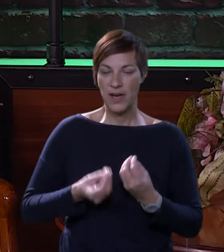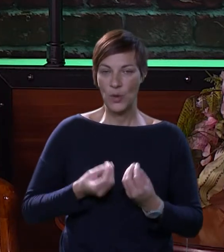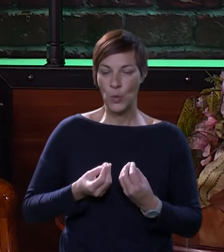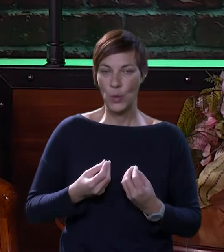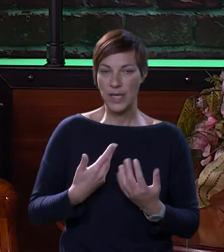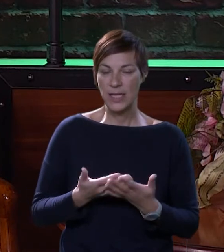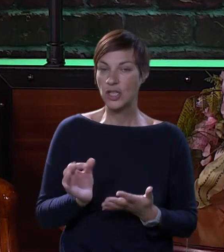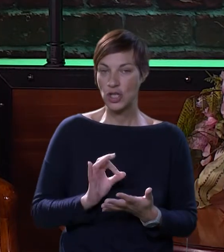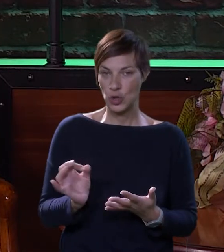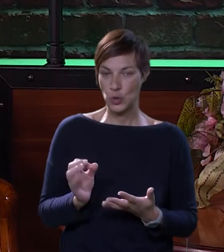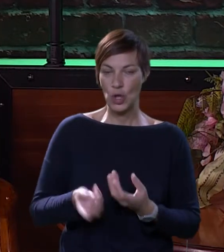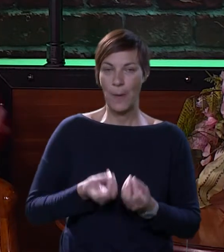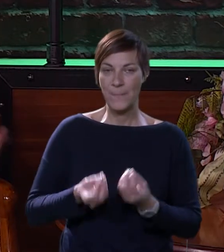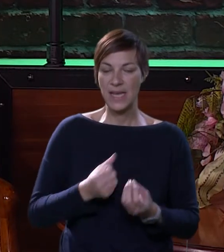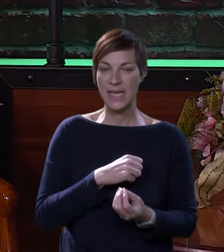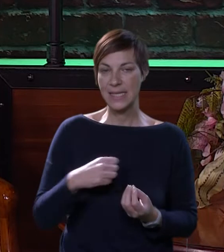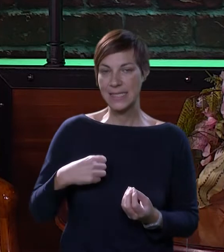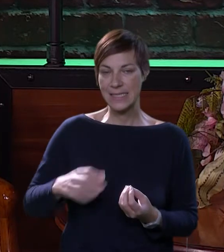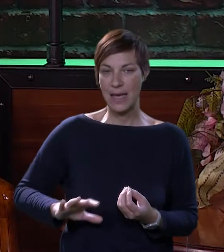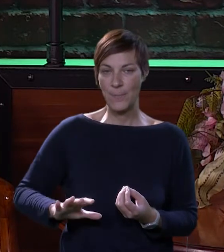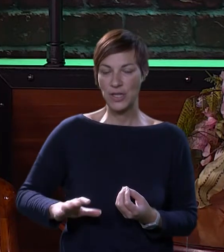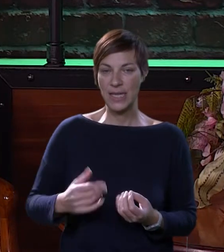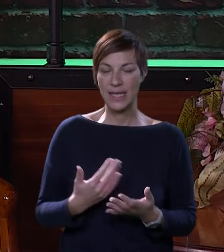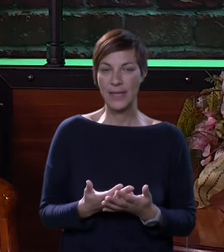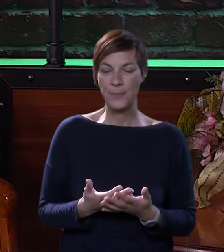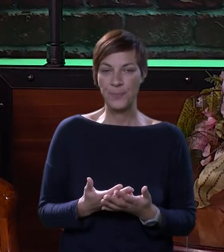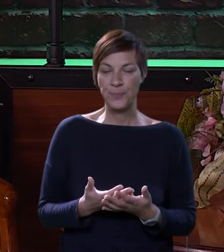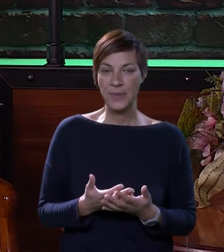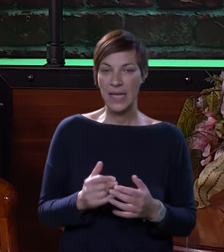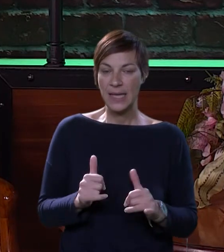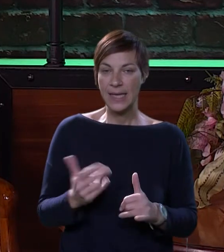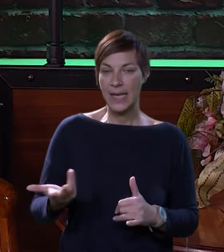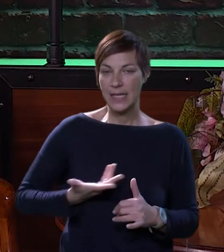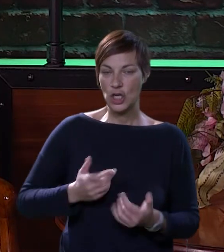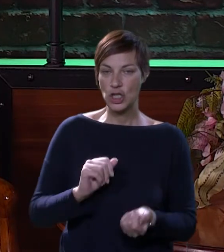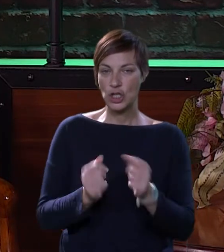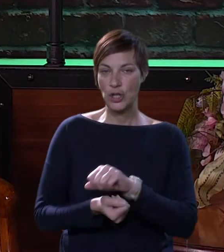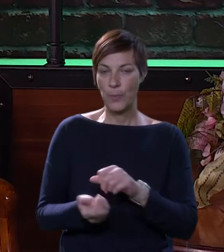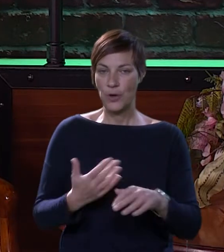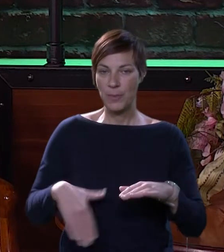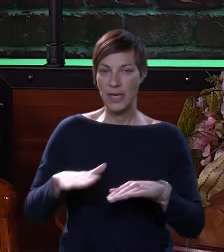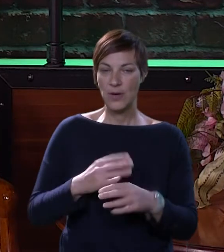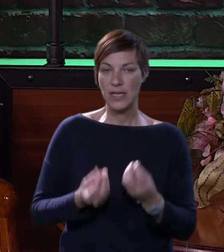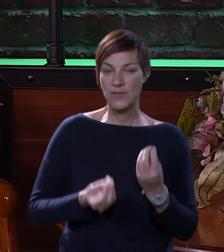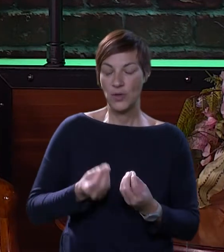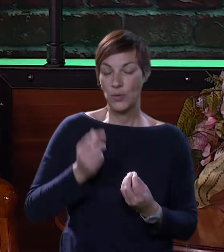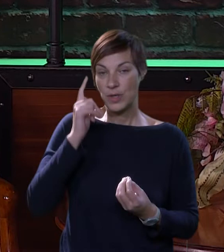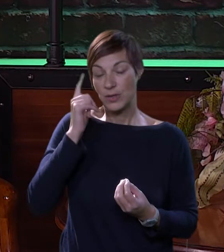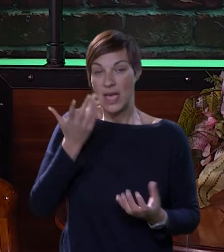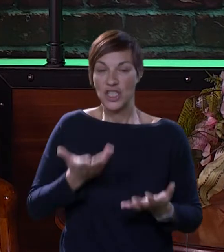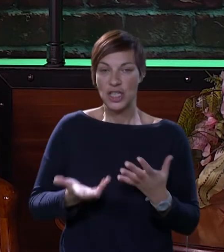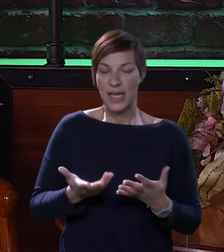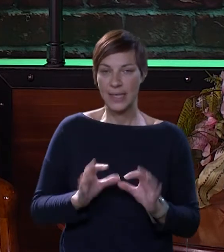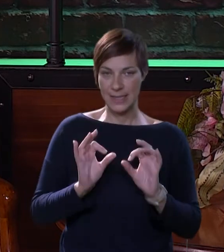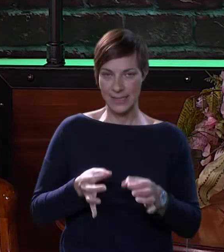dokle god zapravo su dobrobiti te igre za samo dijete. Je li došlo do promjena u razvoju igre u smislu